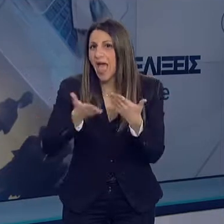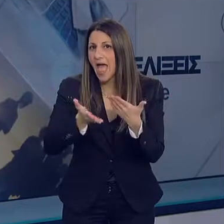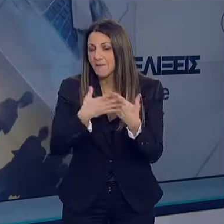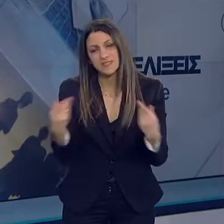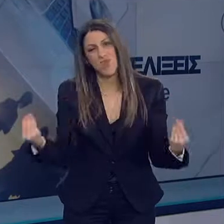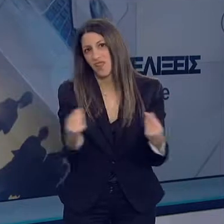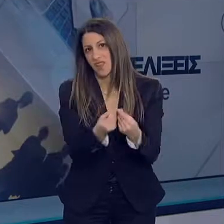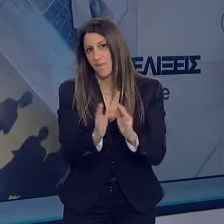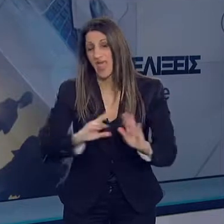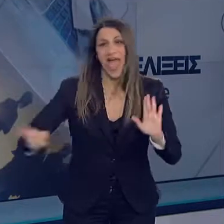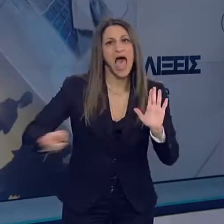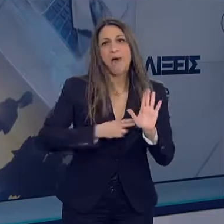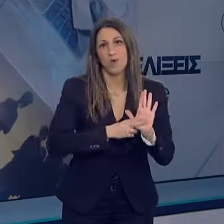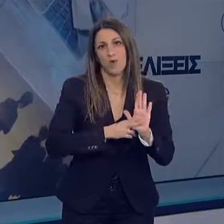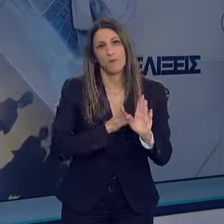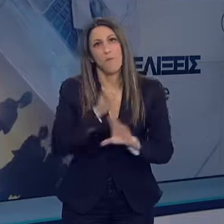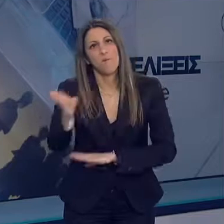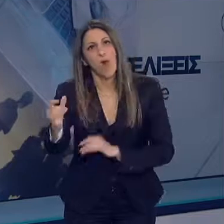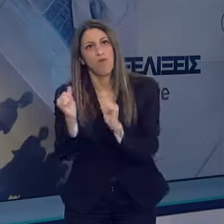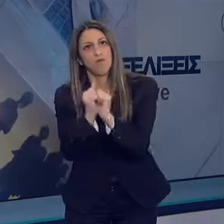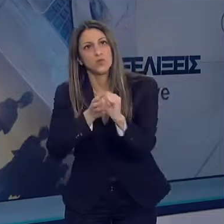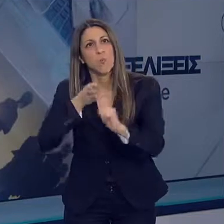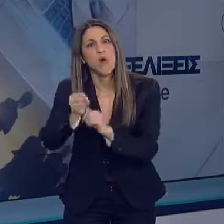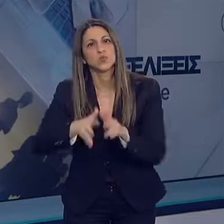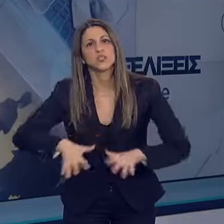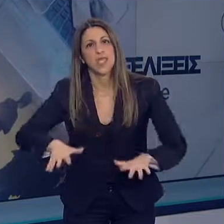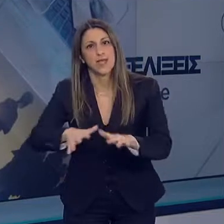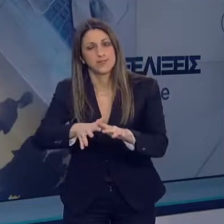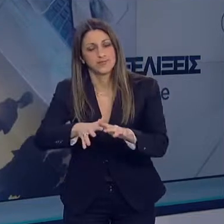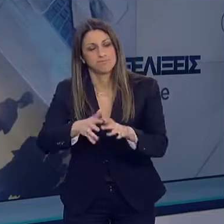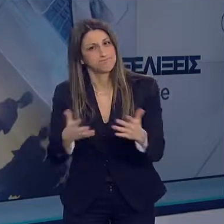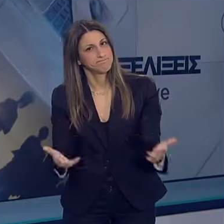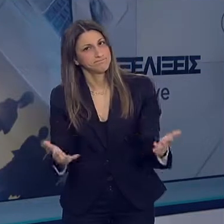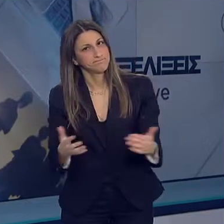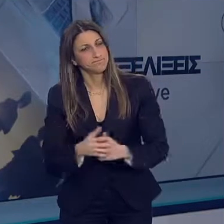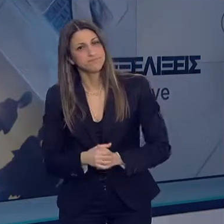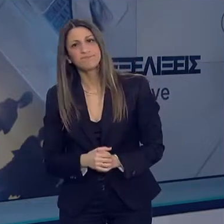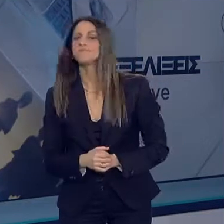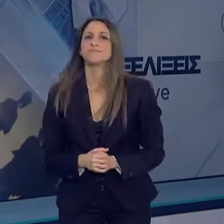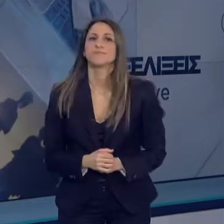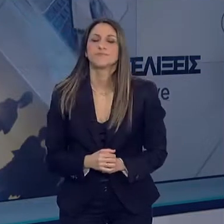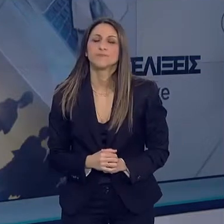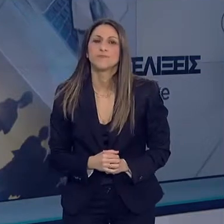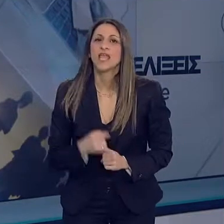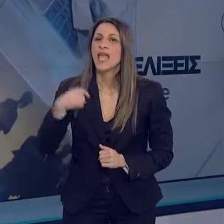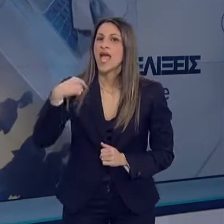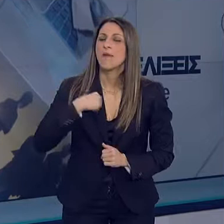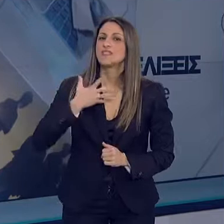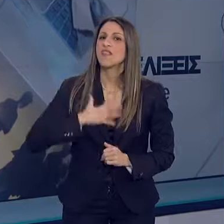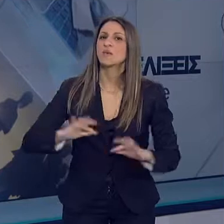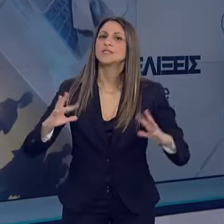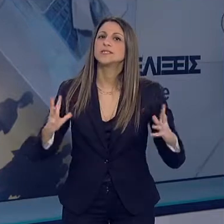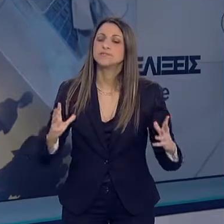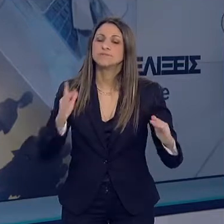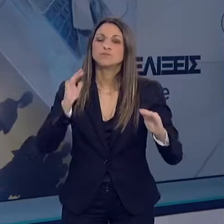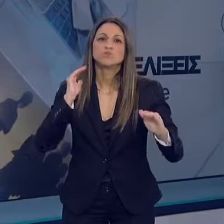σε σπίτια συγγενών και φίλων. Προκειμένου όμως να προασπίσουμε την προσπάθεια της συντριπτικής πλειοψηφίας και να